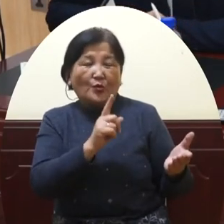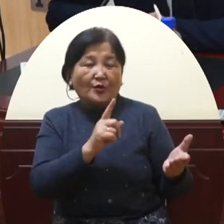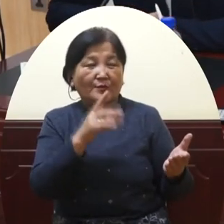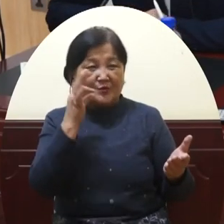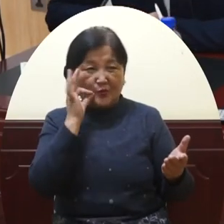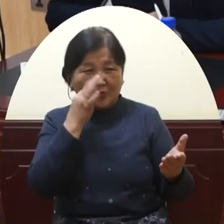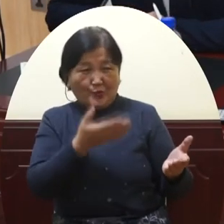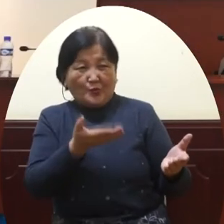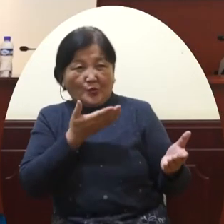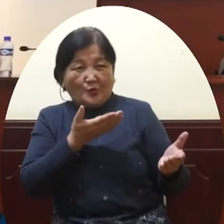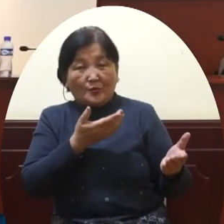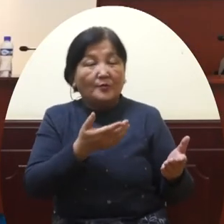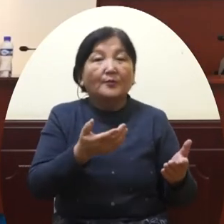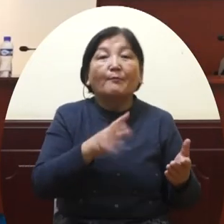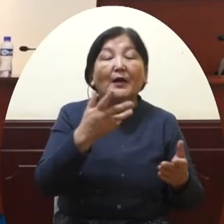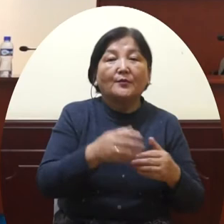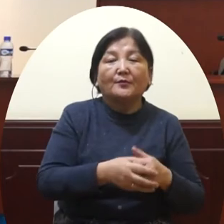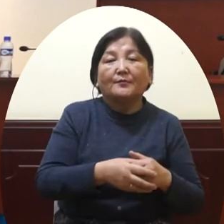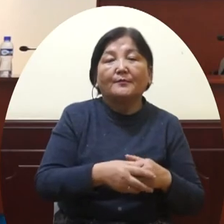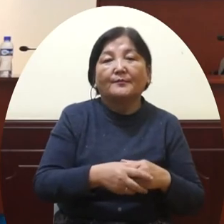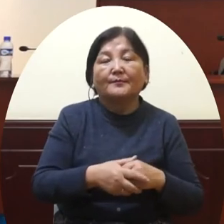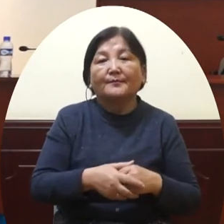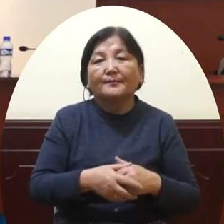үүсэх байх гэж бас харж байна.